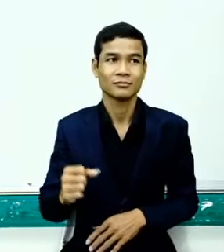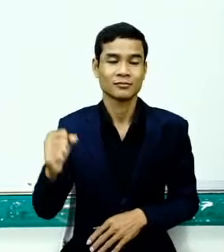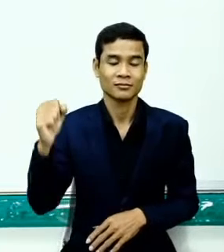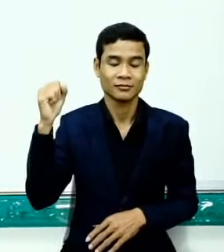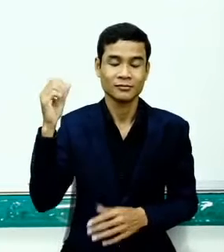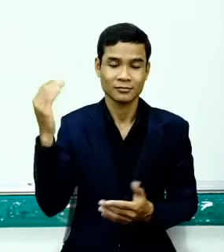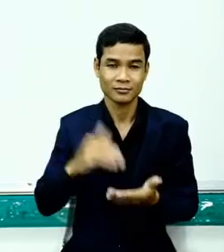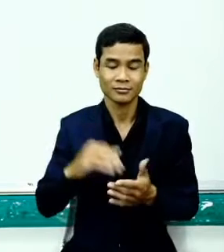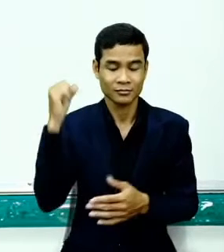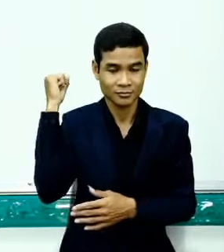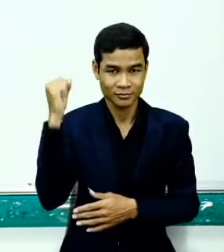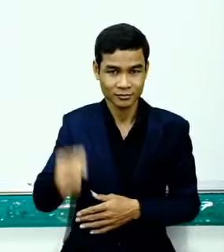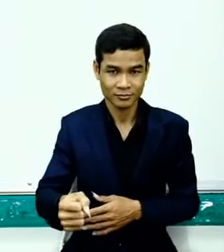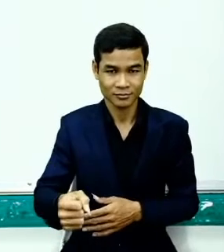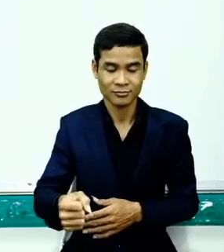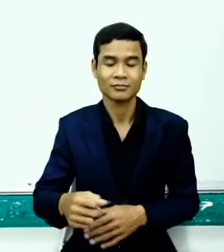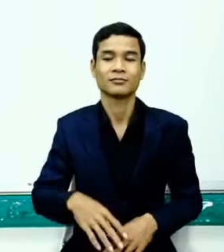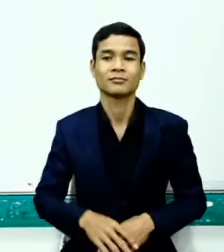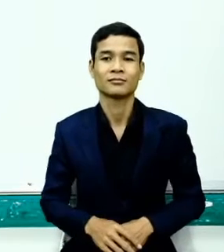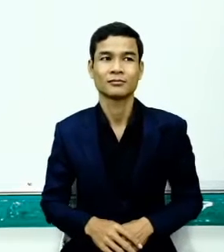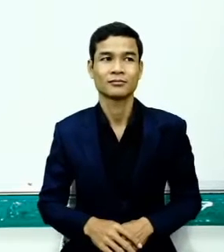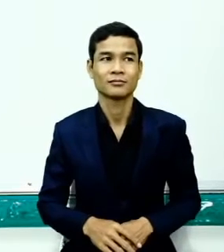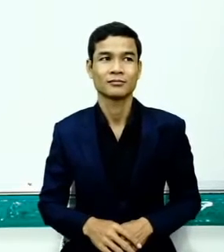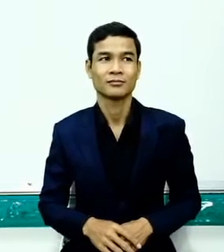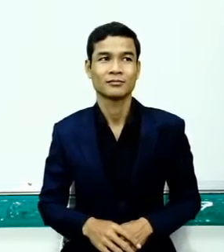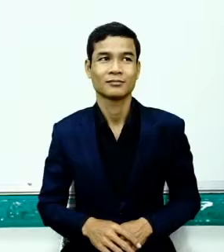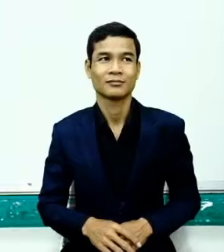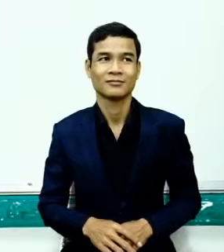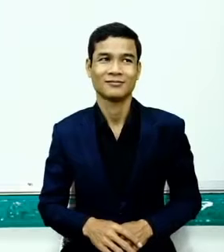ទៀតញញួរ